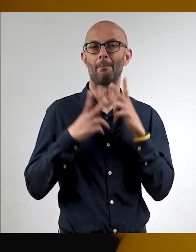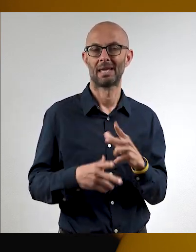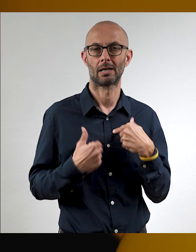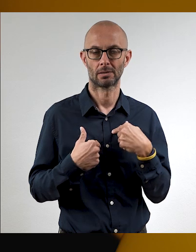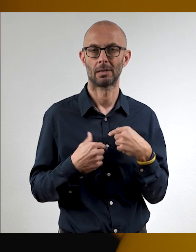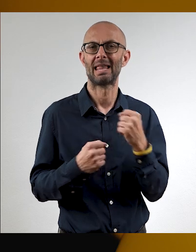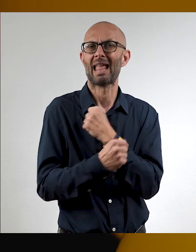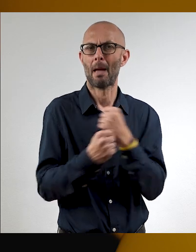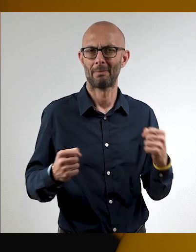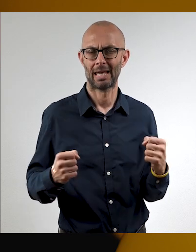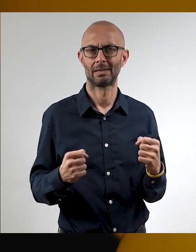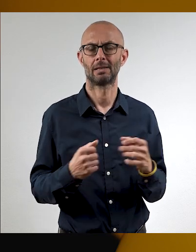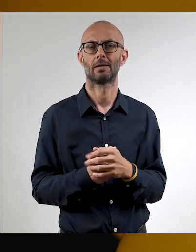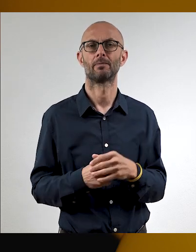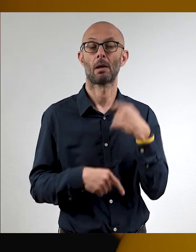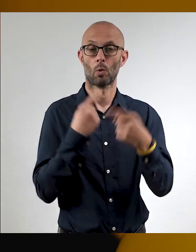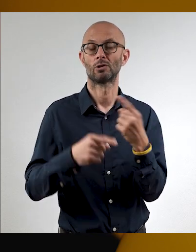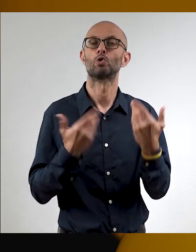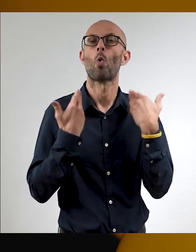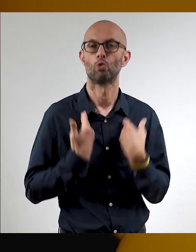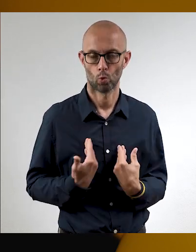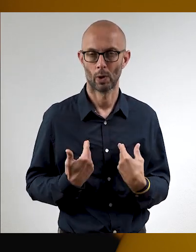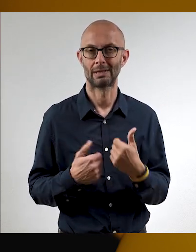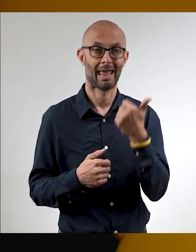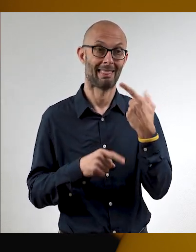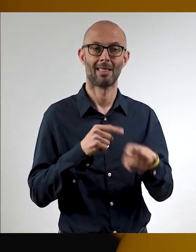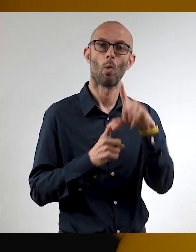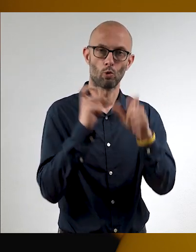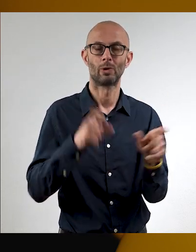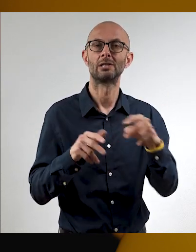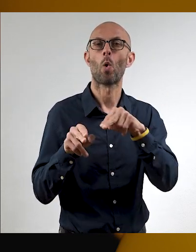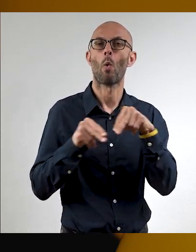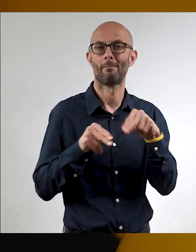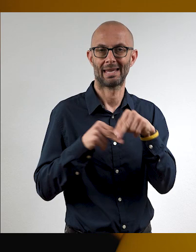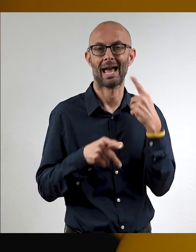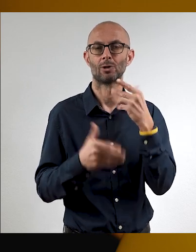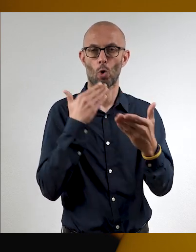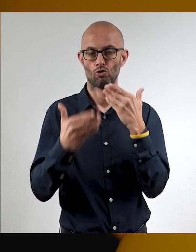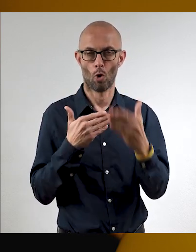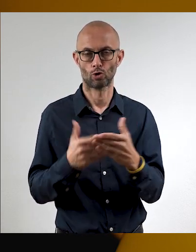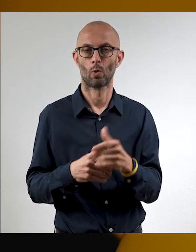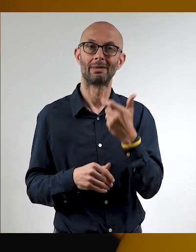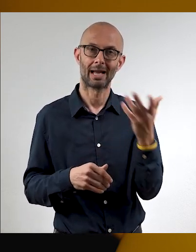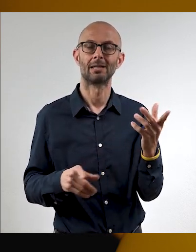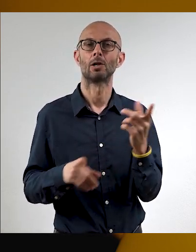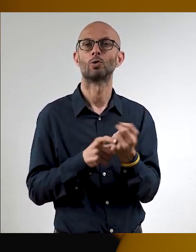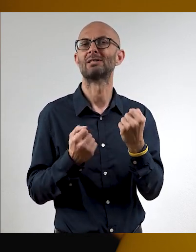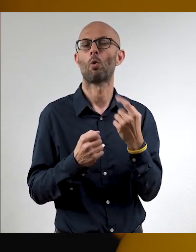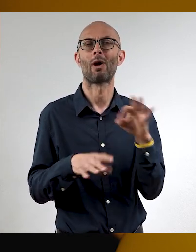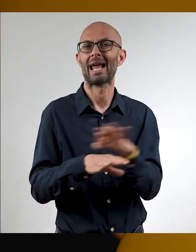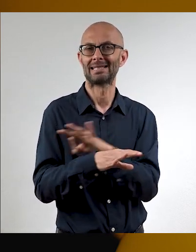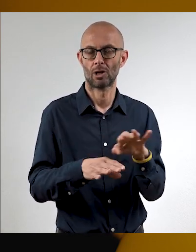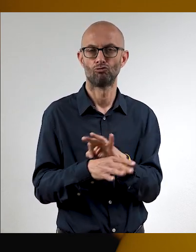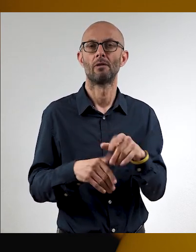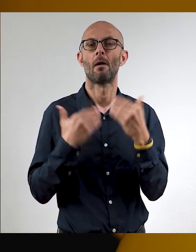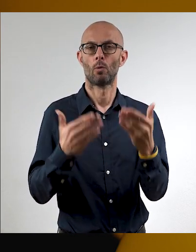smo, napeti smo, posledično utrujeni, en del ljudi se umika iz odnosov, nekateri so zelo razdražljivi